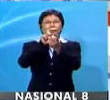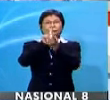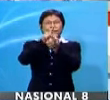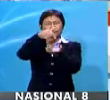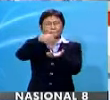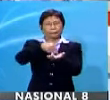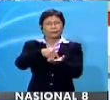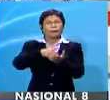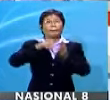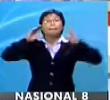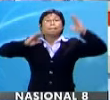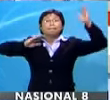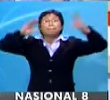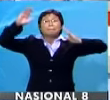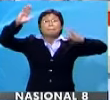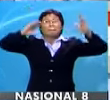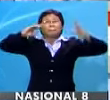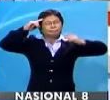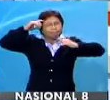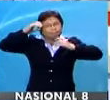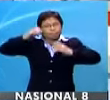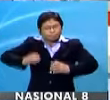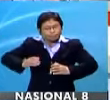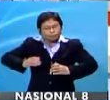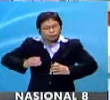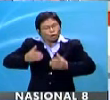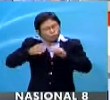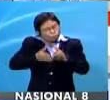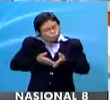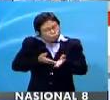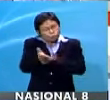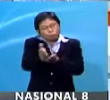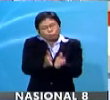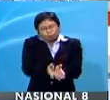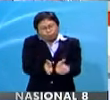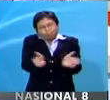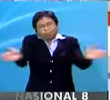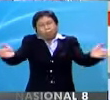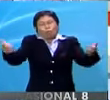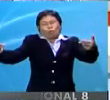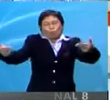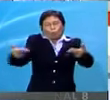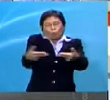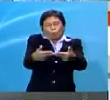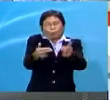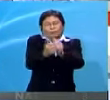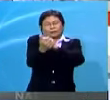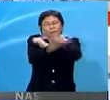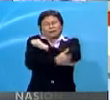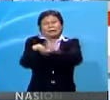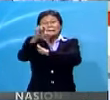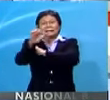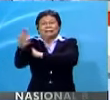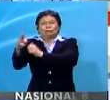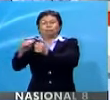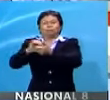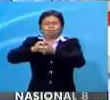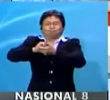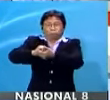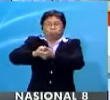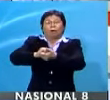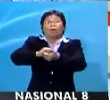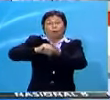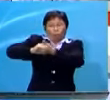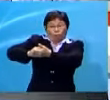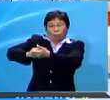54% Malaysia berpendirian untuk terus memperluas bentuk hubungan dengan negara-negara kesatuan eropah EU hubungan